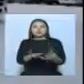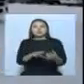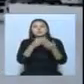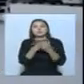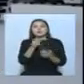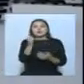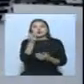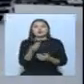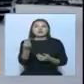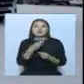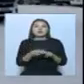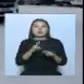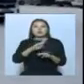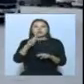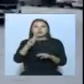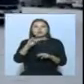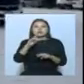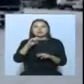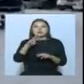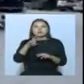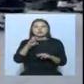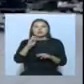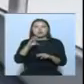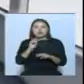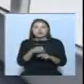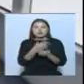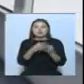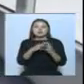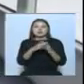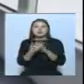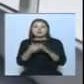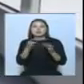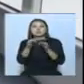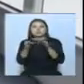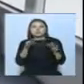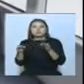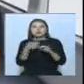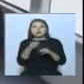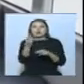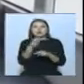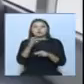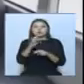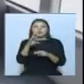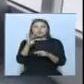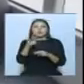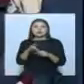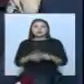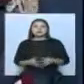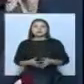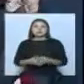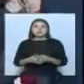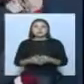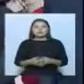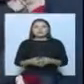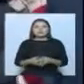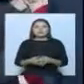маршрутам Актау-Кызылтубе-Актау, Актау-Атамекен-Актау, Актау-Кызылтубе-2-Актау и Актау-Батыр-Актау.